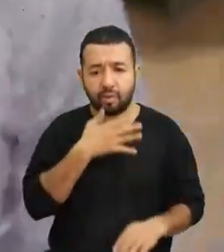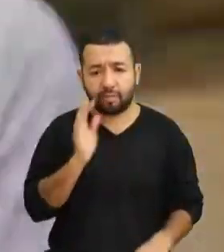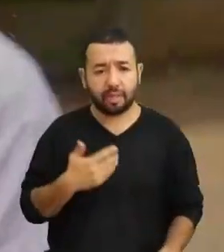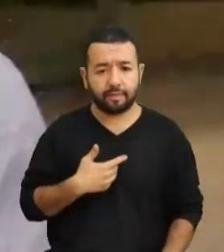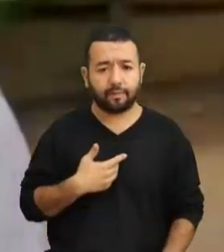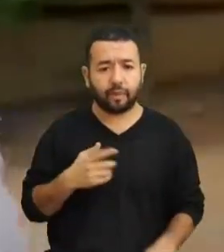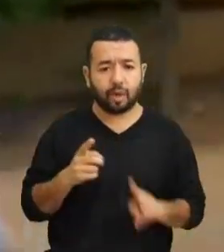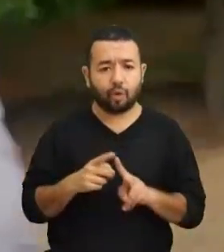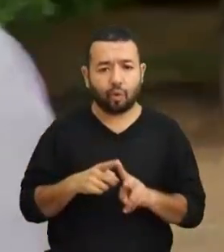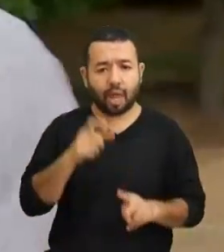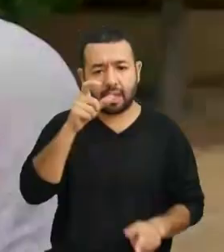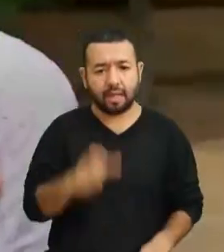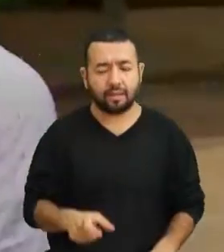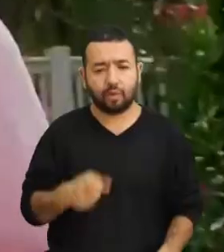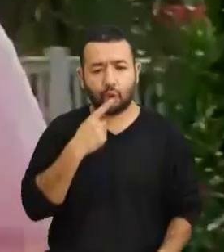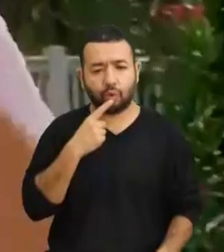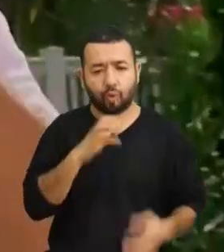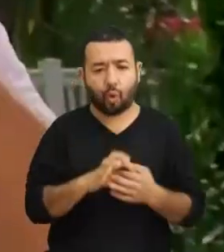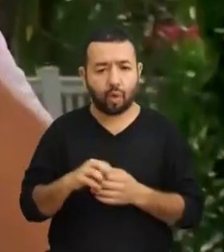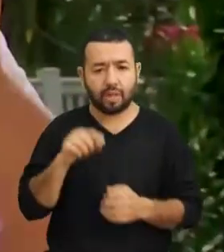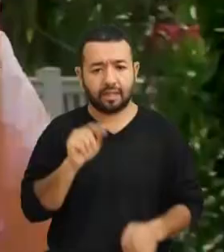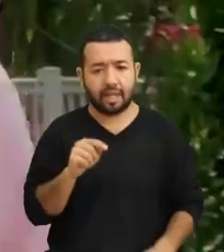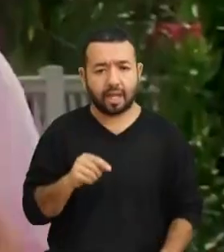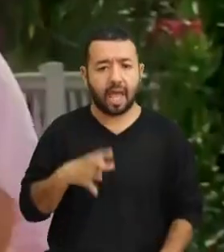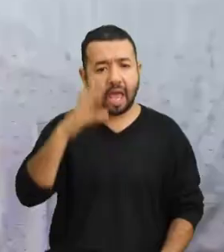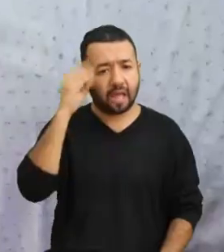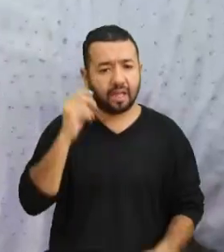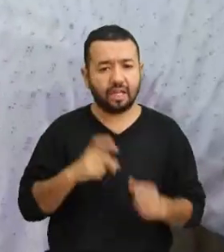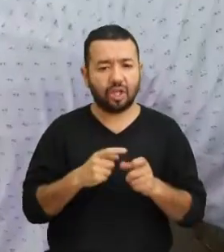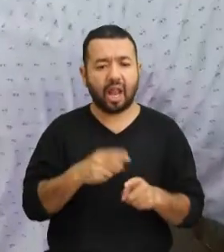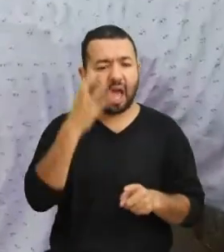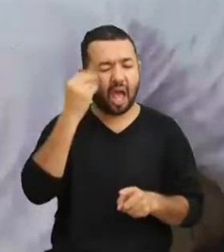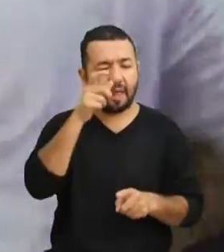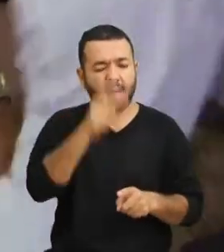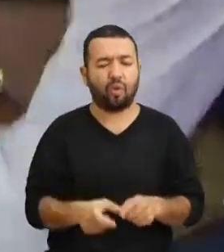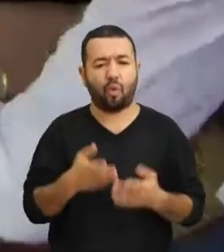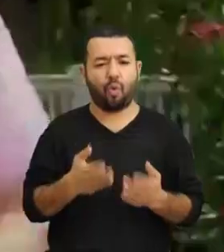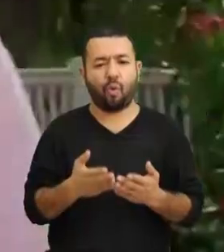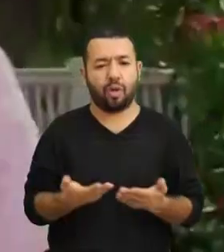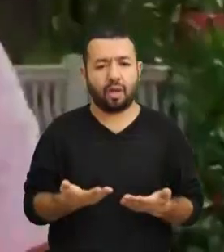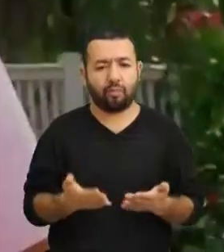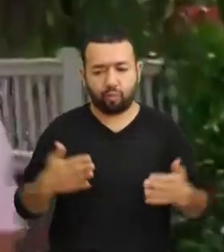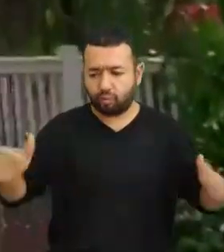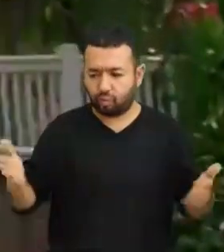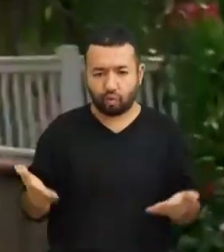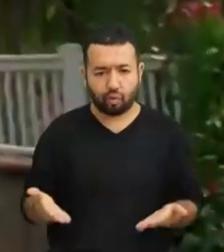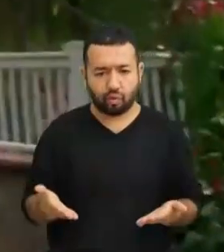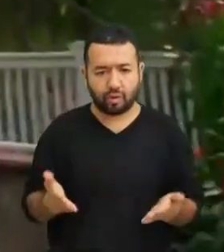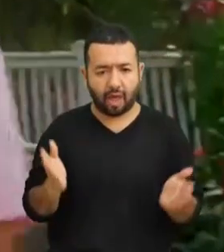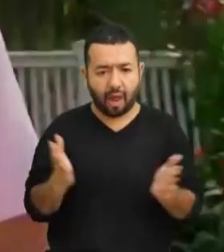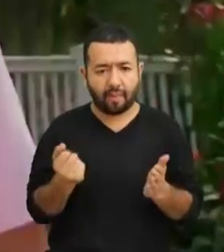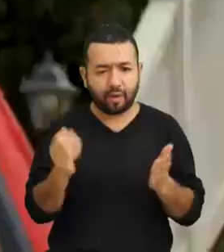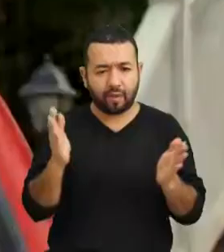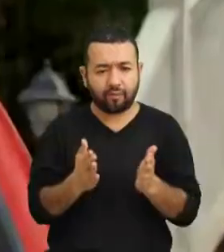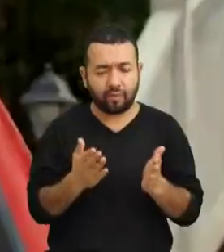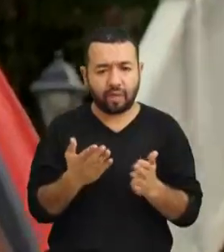Nurhan, söz konusu sen olduğun zaman evladım en anlaşılır şey anlaşılmaz oluyor ya. La ha bu kadar yerde, ha bu ufacık arabayla